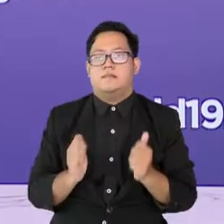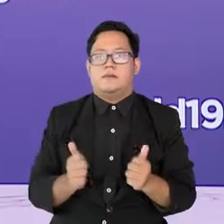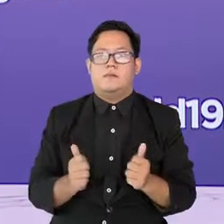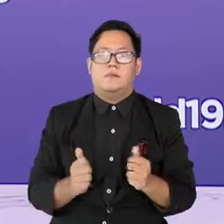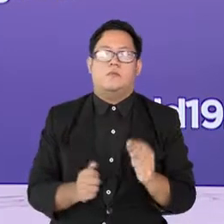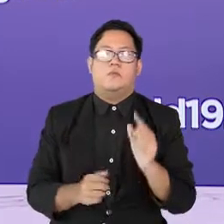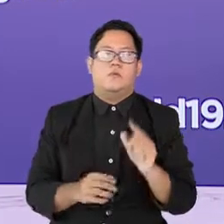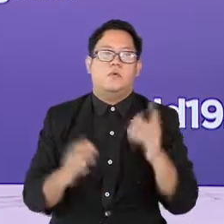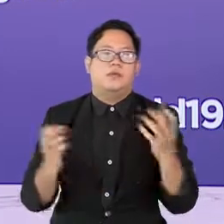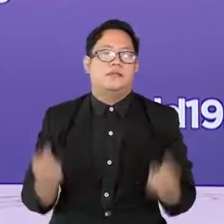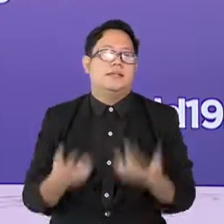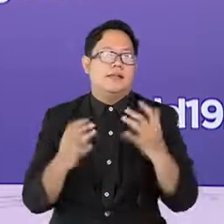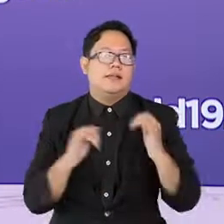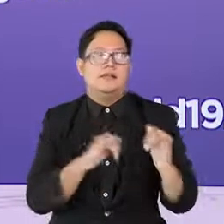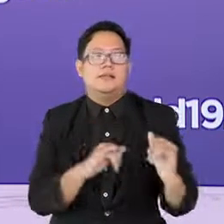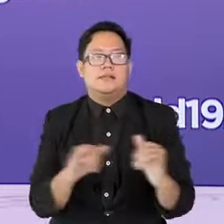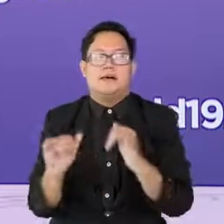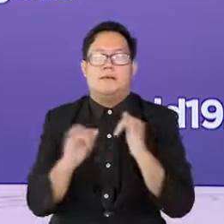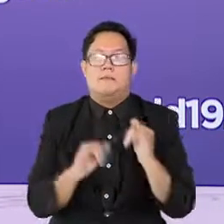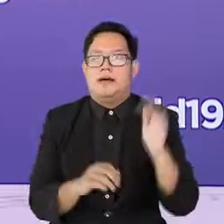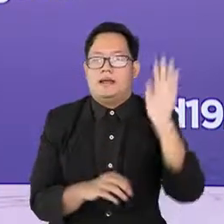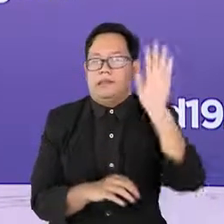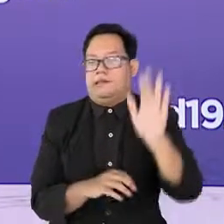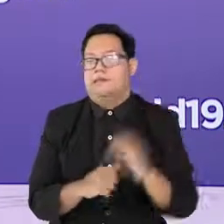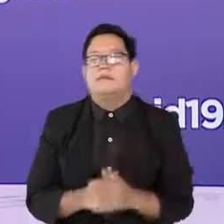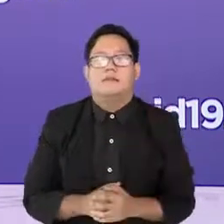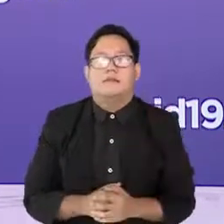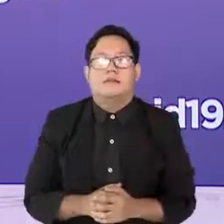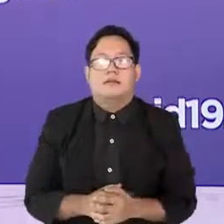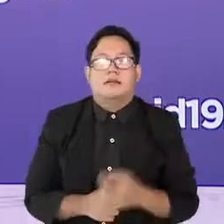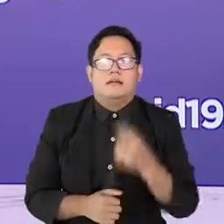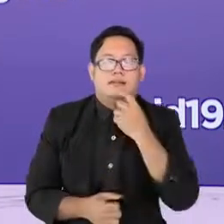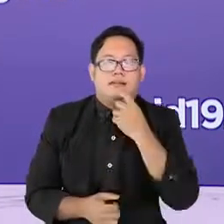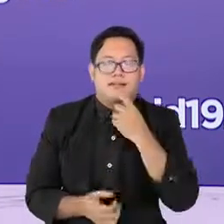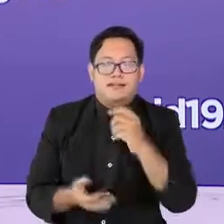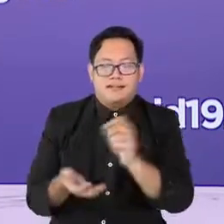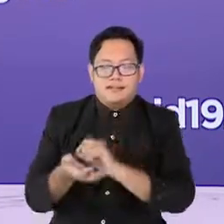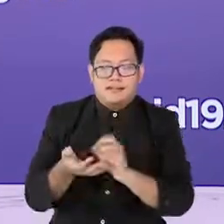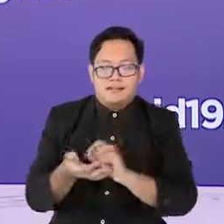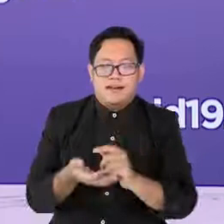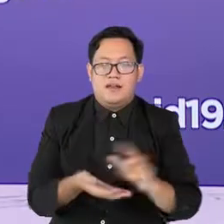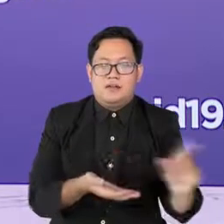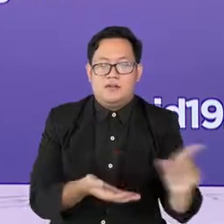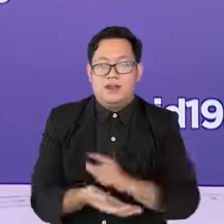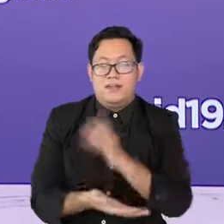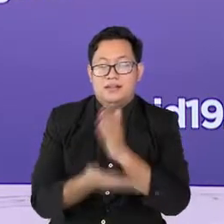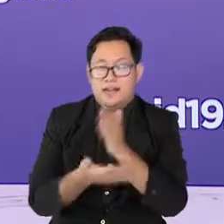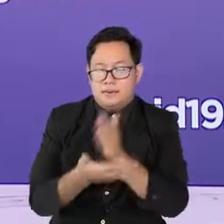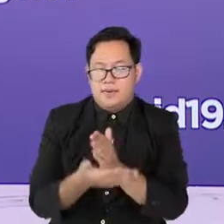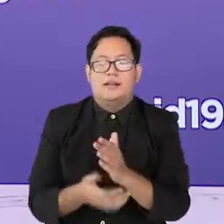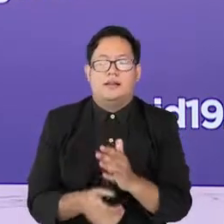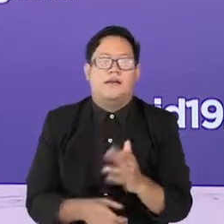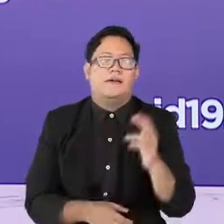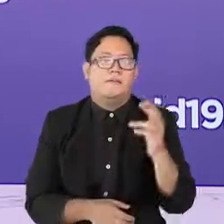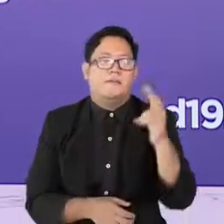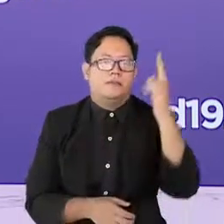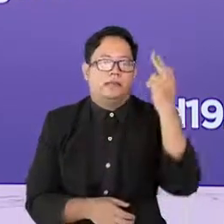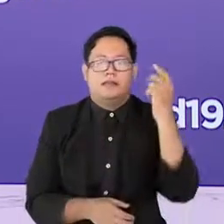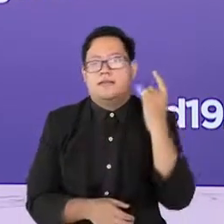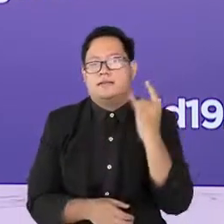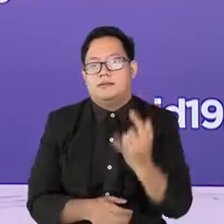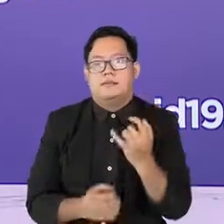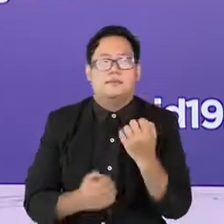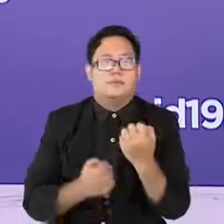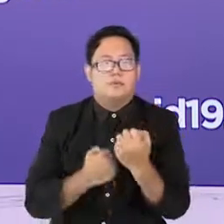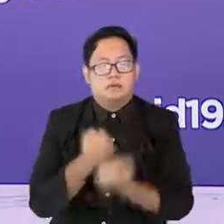sama di kemudian hari terlepas dari penyebab keterlambatan pencatatan dan pelaporan pemerintah terus memasifkan